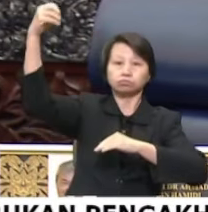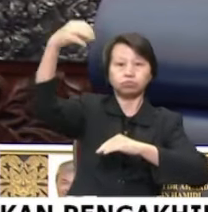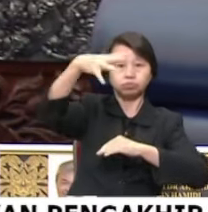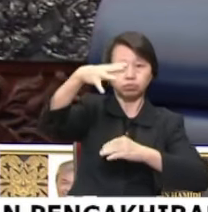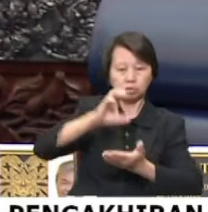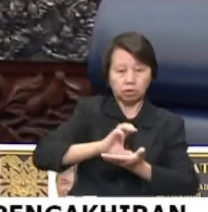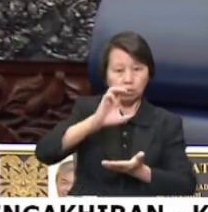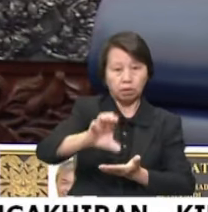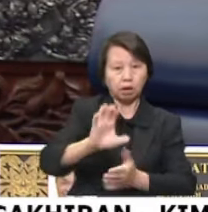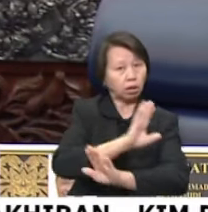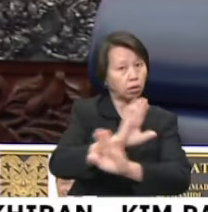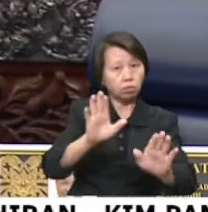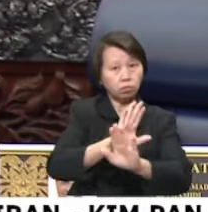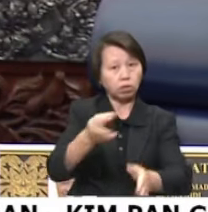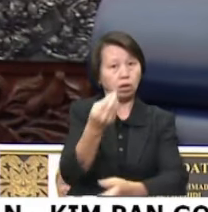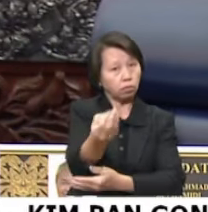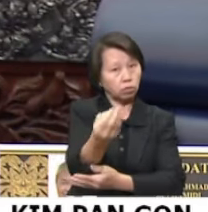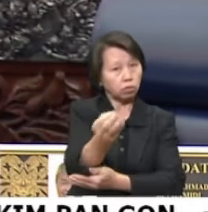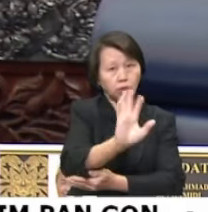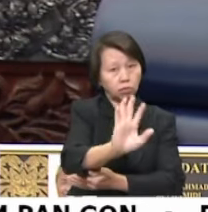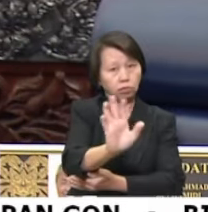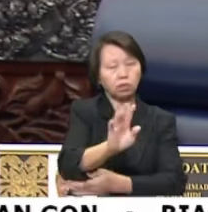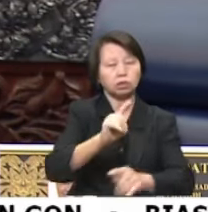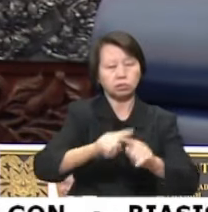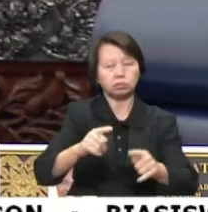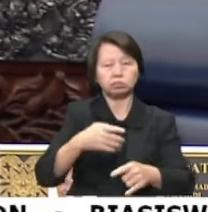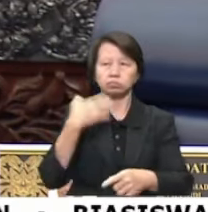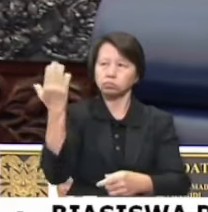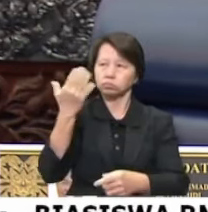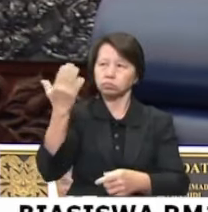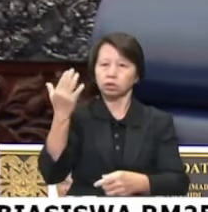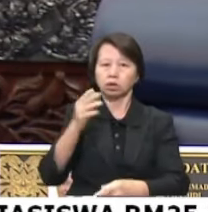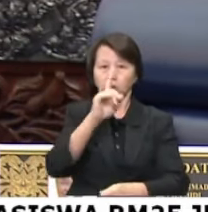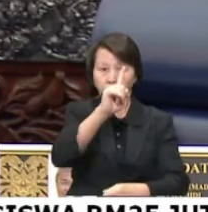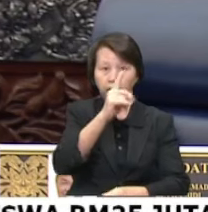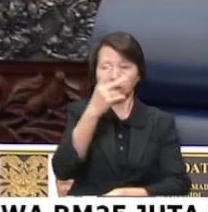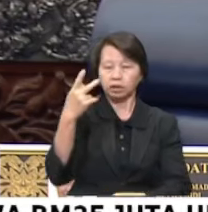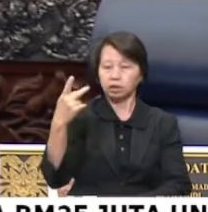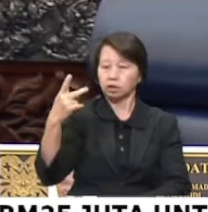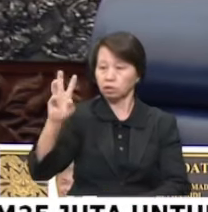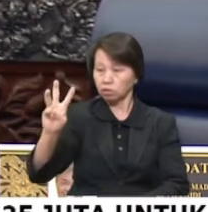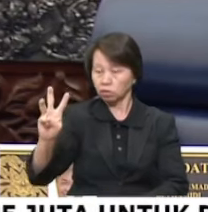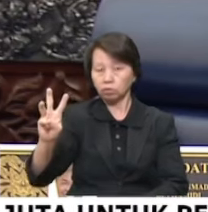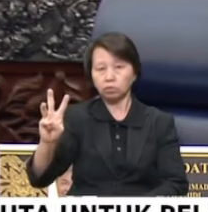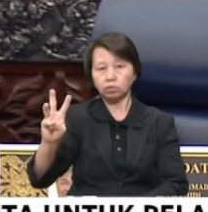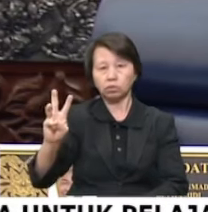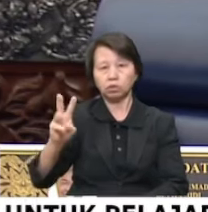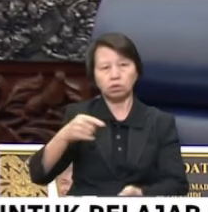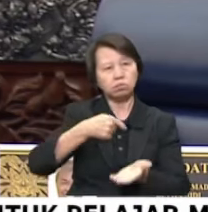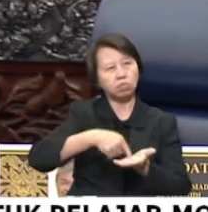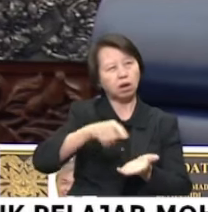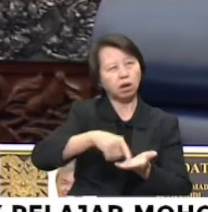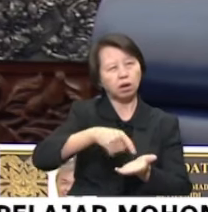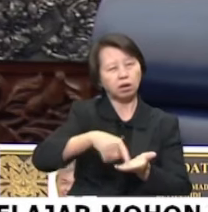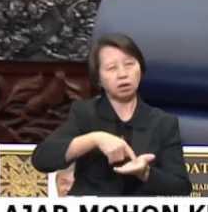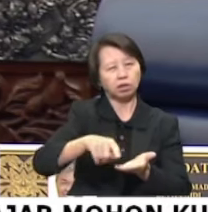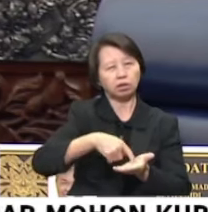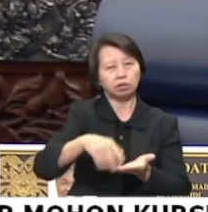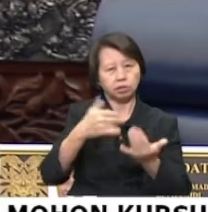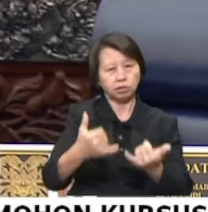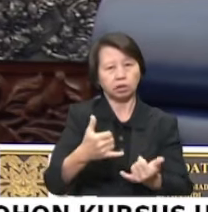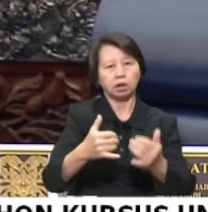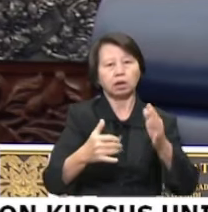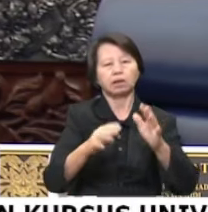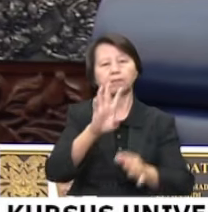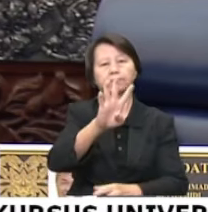bukan murah. Secara umumnya, 1 kilowatt kita kena belanja lebih kurang pada kadar sekarang